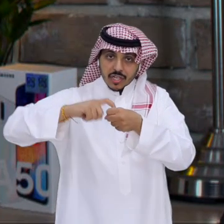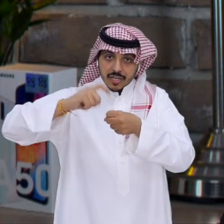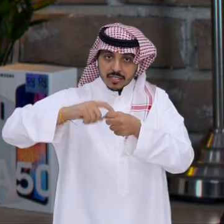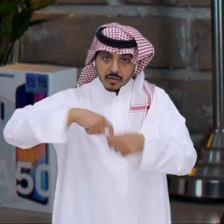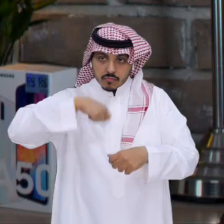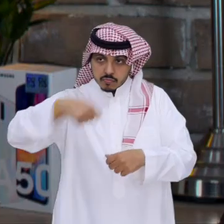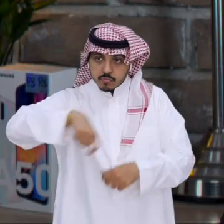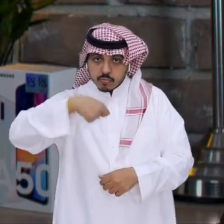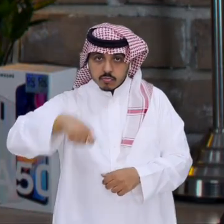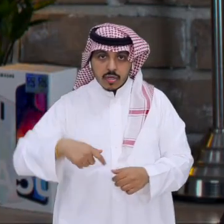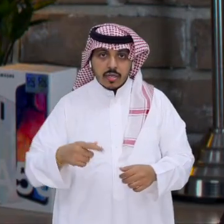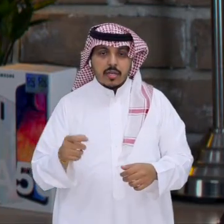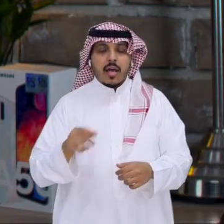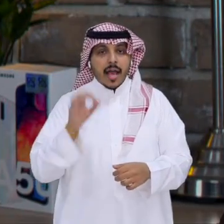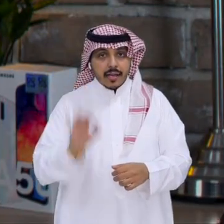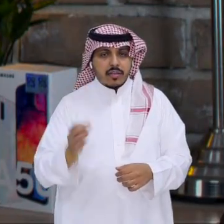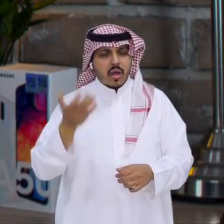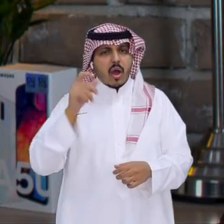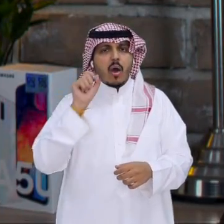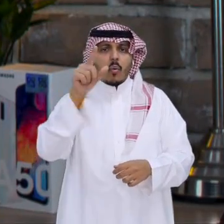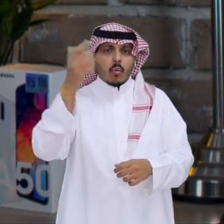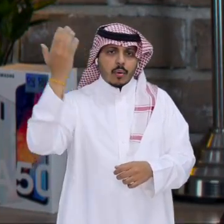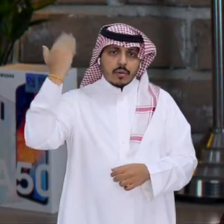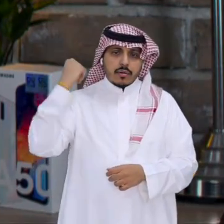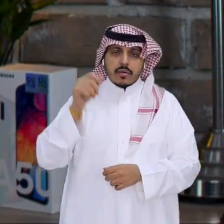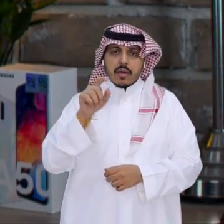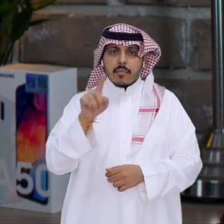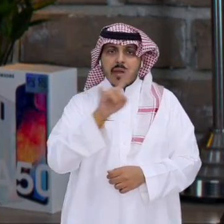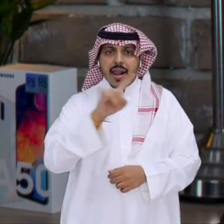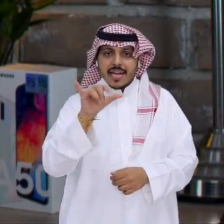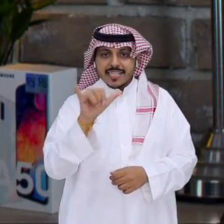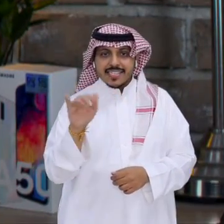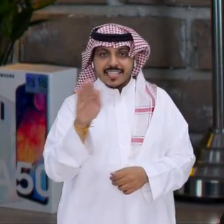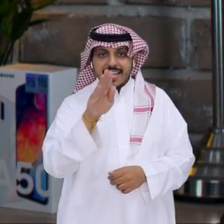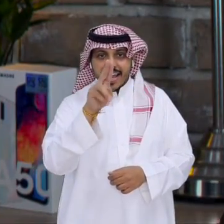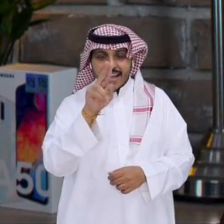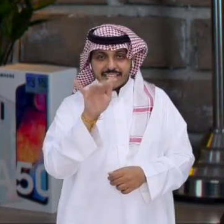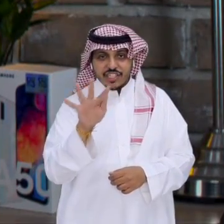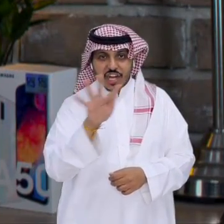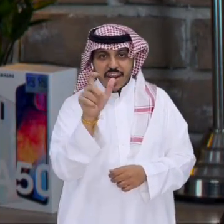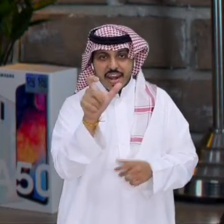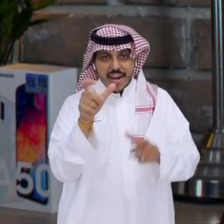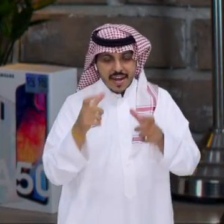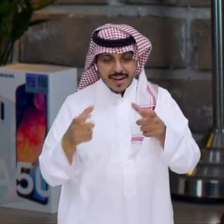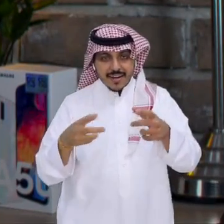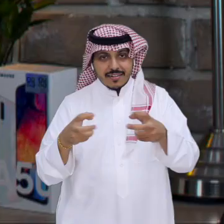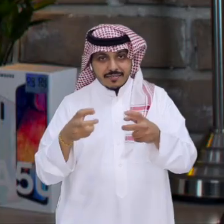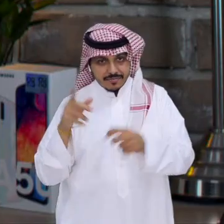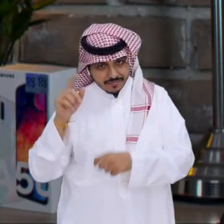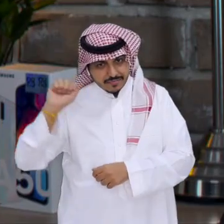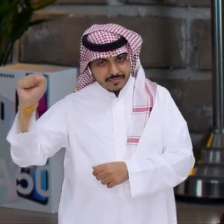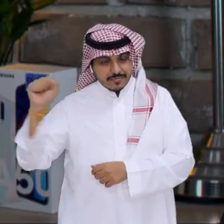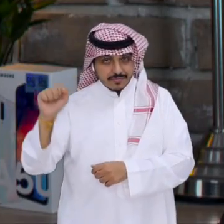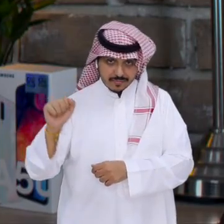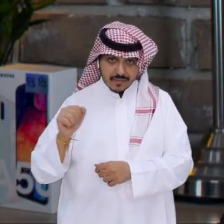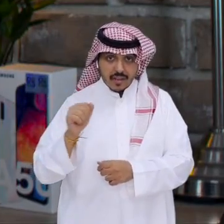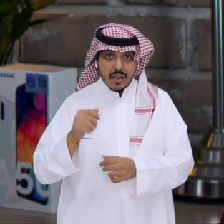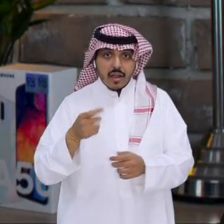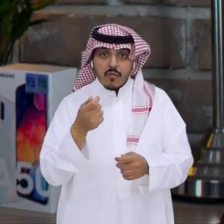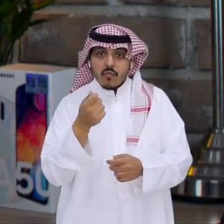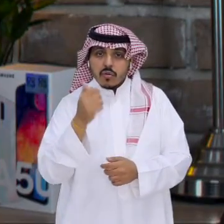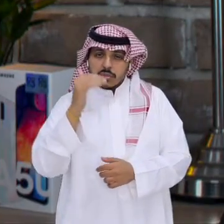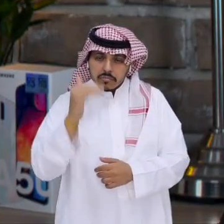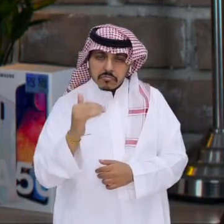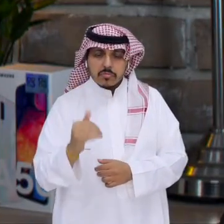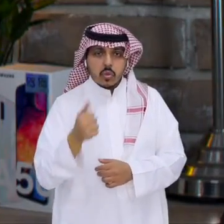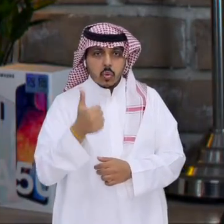الاشتراكات اللي كانت السباقة فيها أكيد بلاي ستيشن، بأنها سوت خدمات جدا جميلة للاشتراكات، وهذه الخدمات ساعدت على الواحد يحصل على أسعار